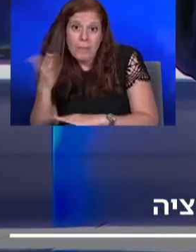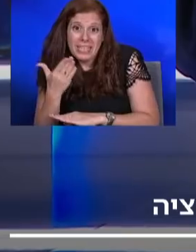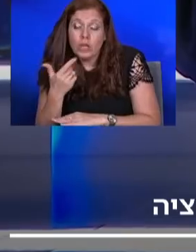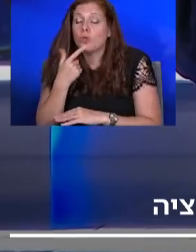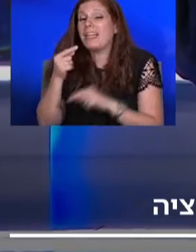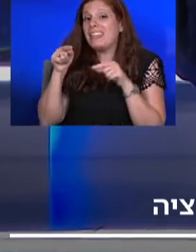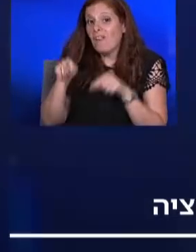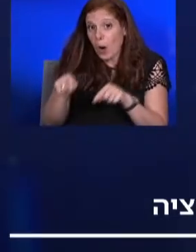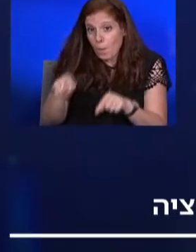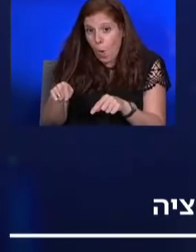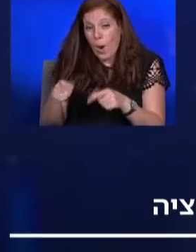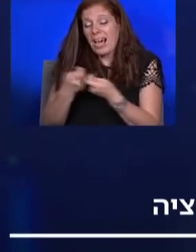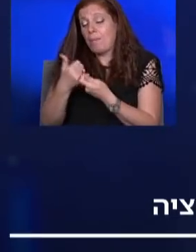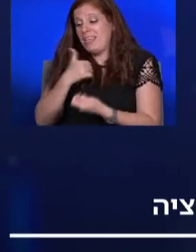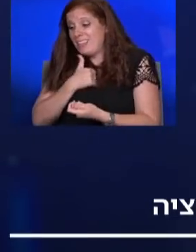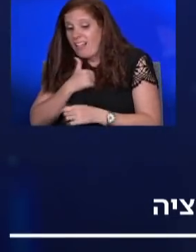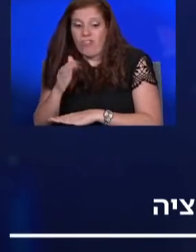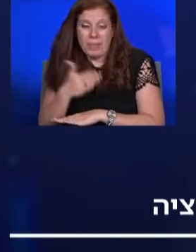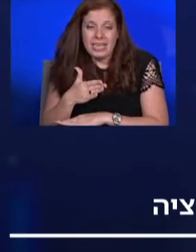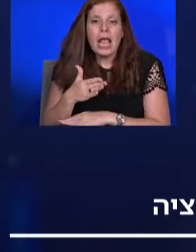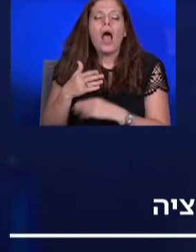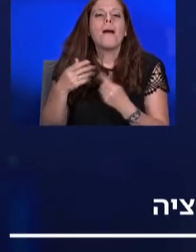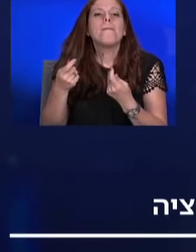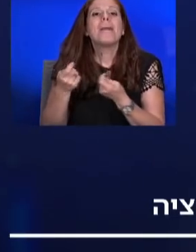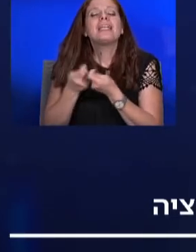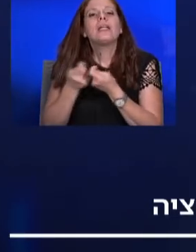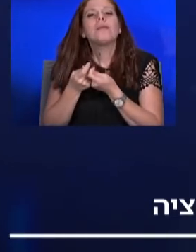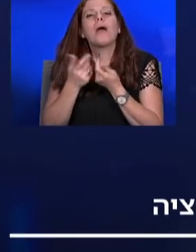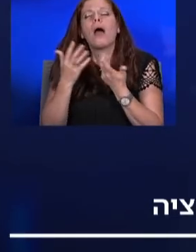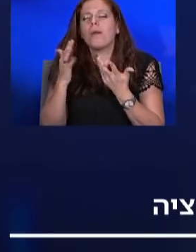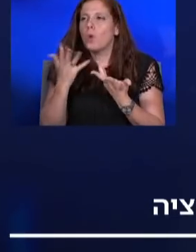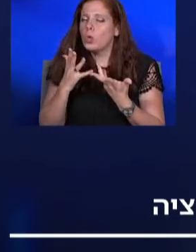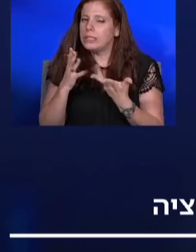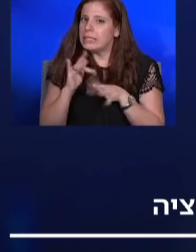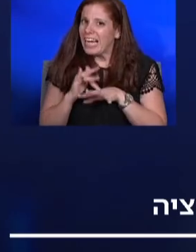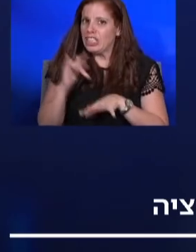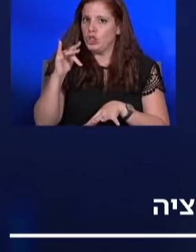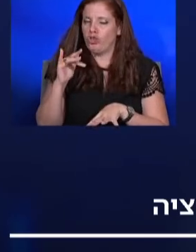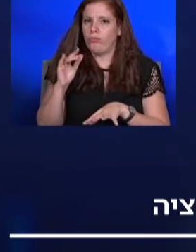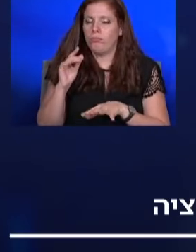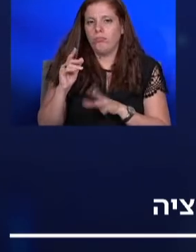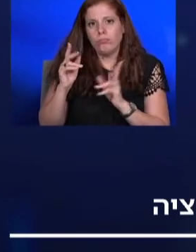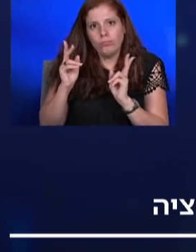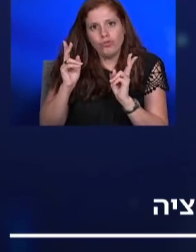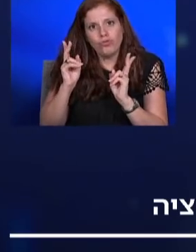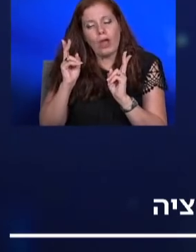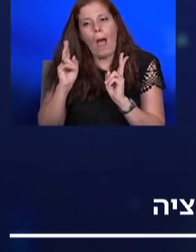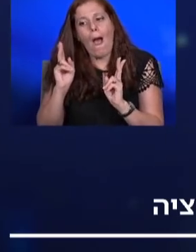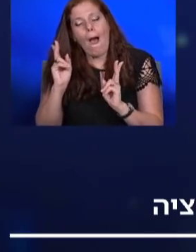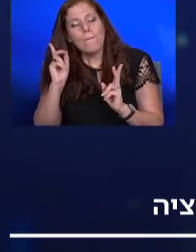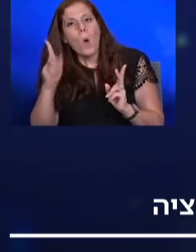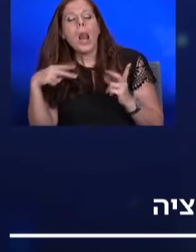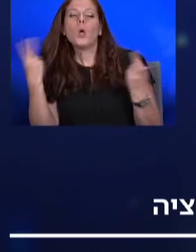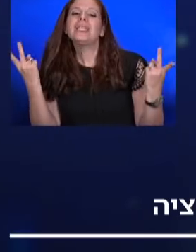מדינה, בעניינים הנורא נפיצים שבהם אמורה להיות כביכול הסכמה,